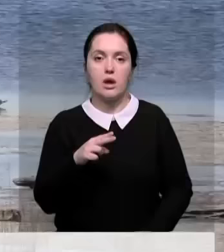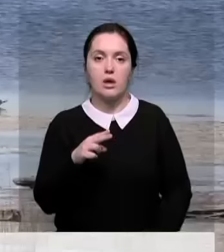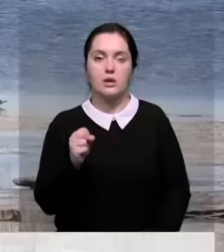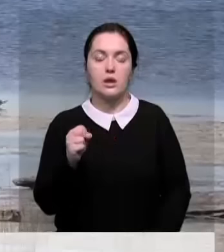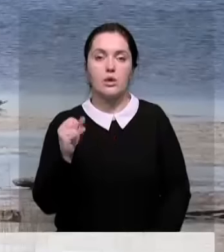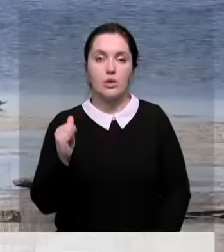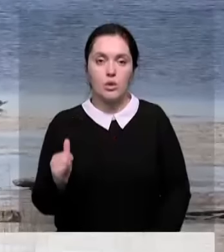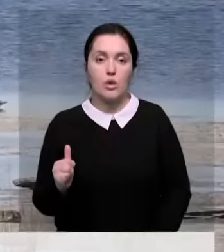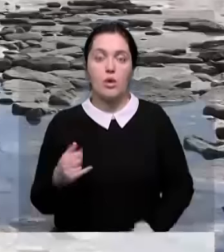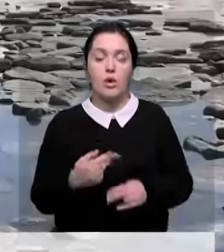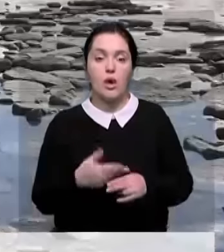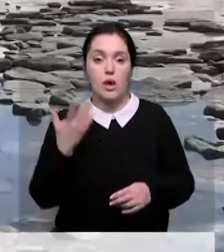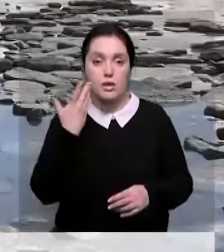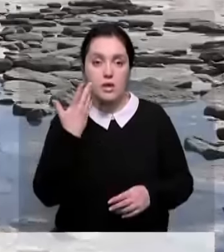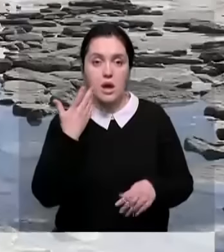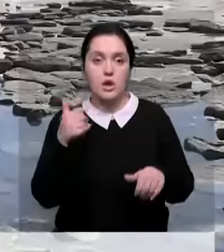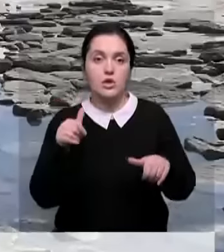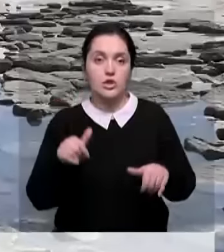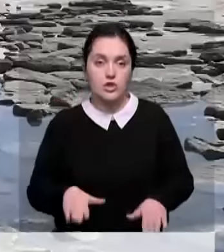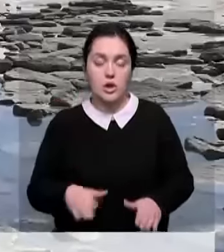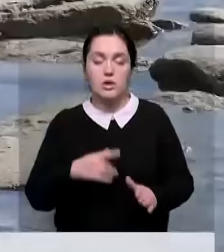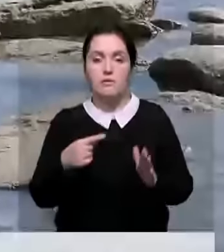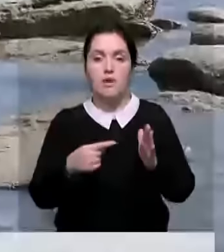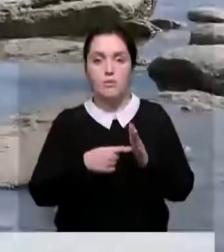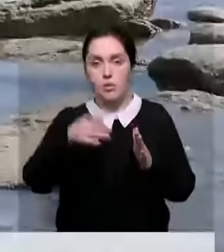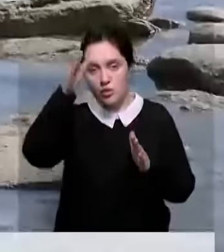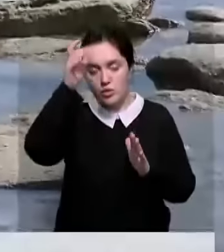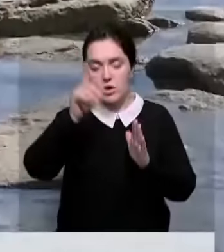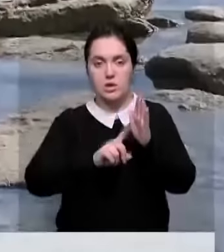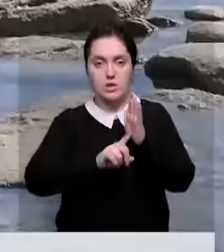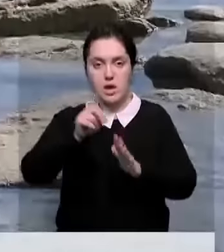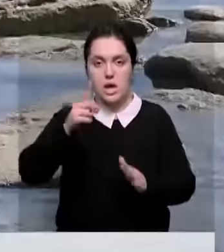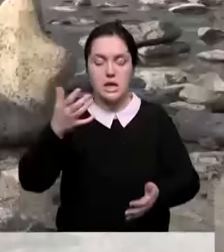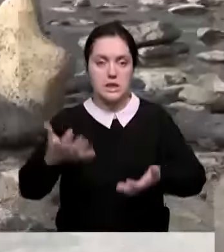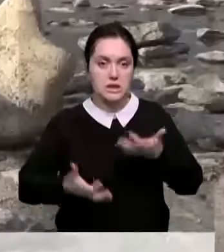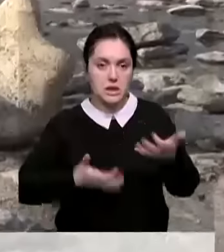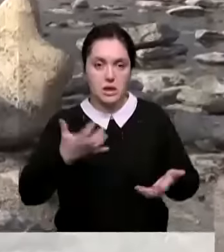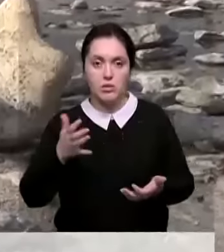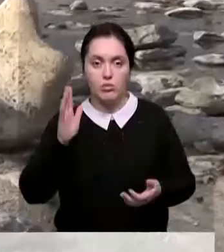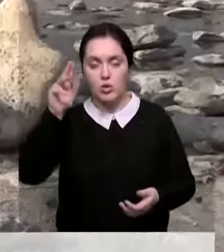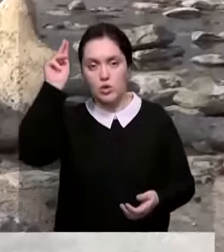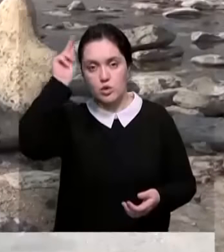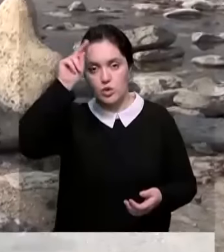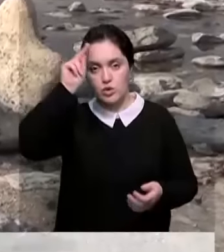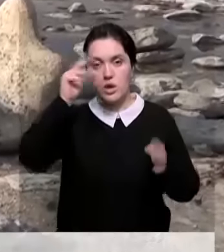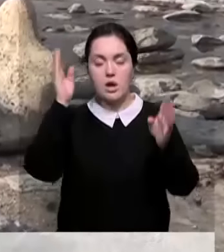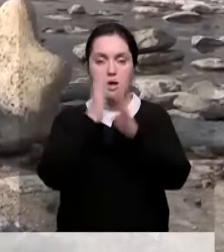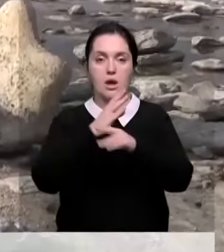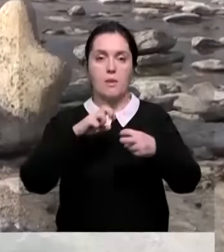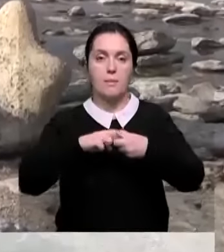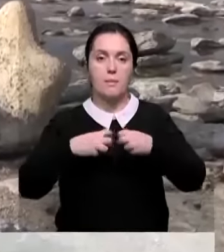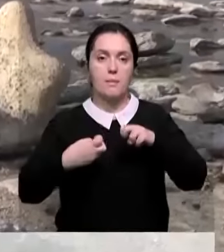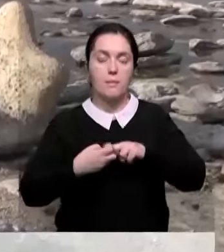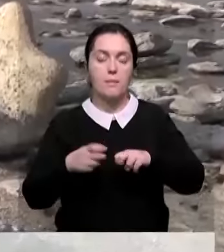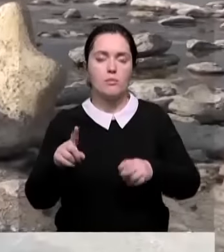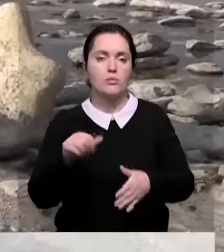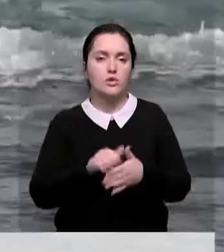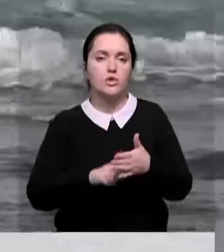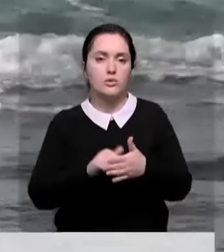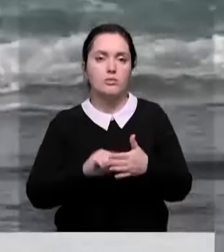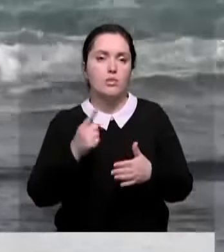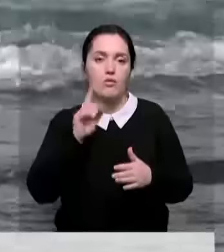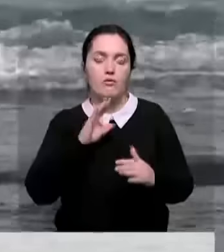Минэкологии заверяют, как только решат оргвопросы, ученые приступят к исследованиям. Они будут изучать экологические проблемы и причины обмеления